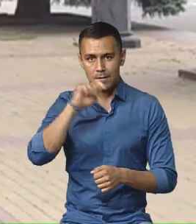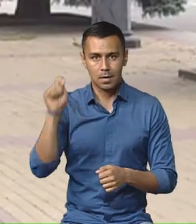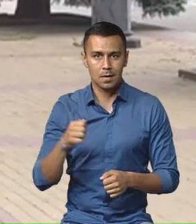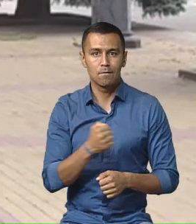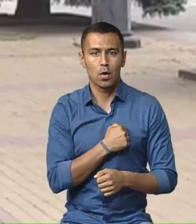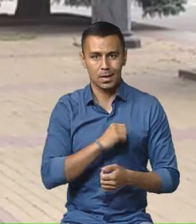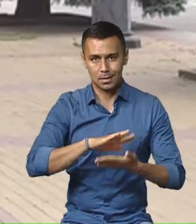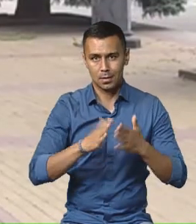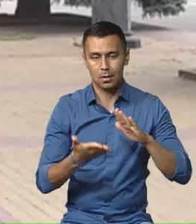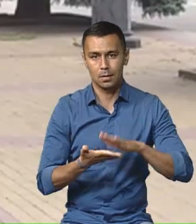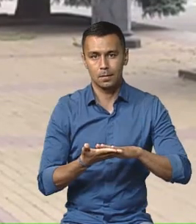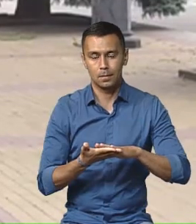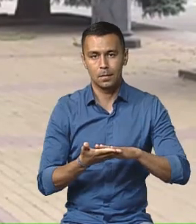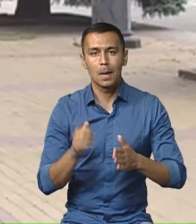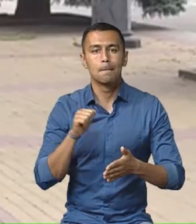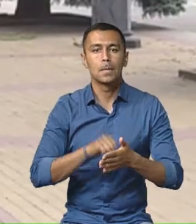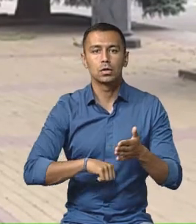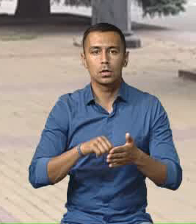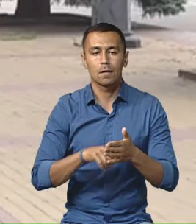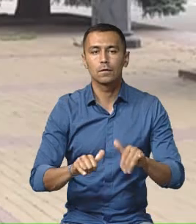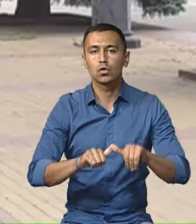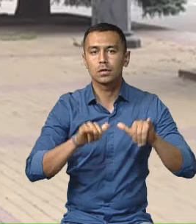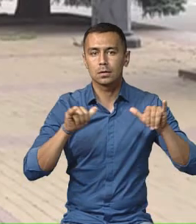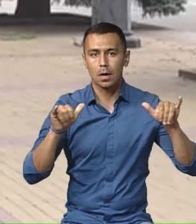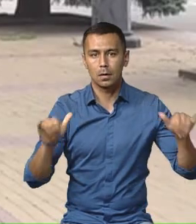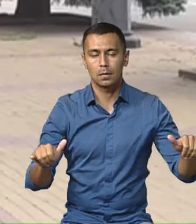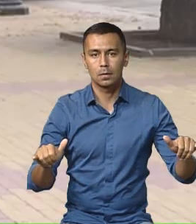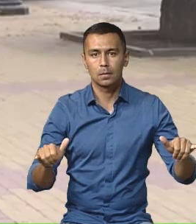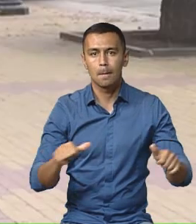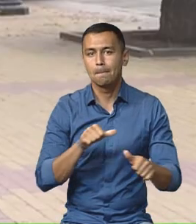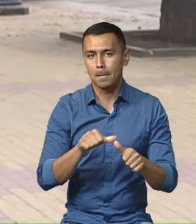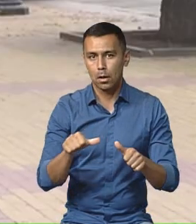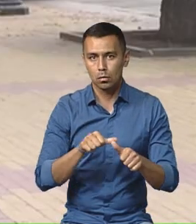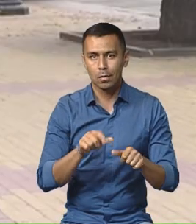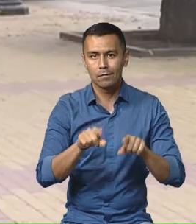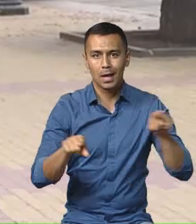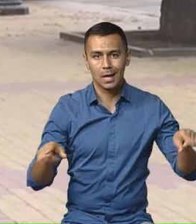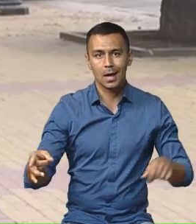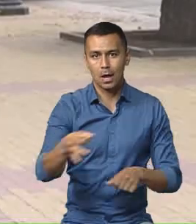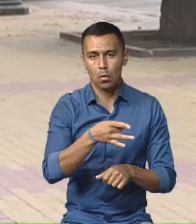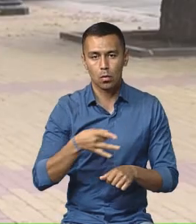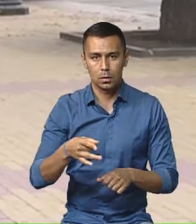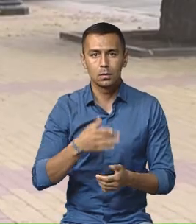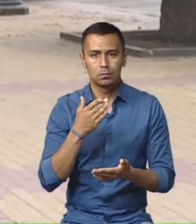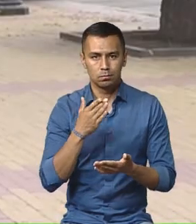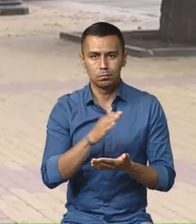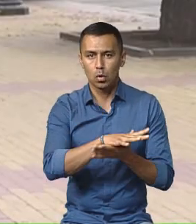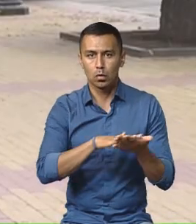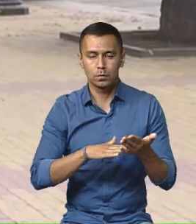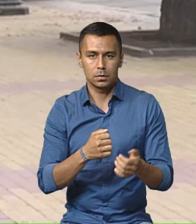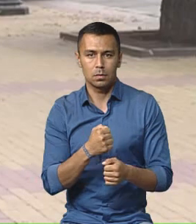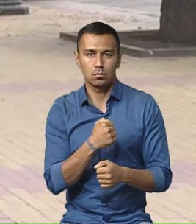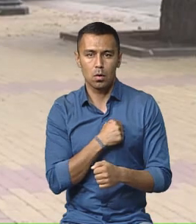стані. Причина в зростанні пального. В деяких регіонах йдуть бойові дії.